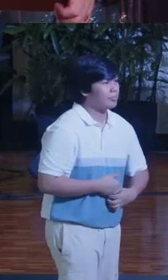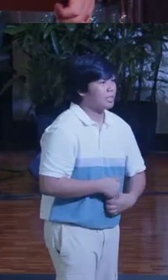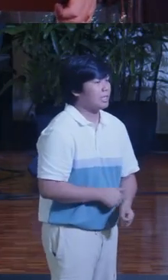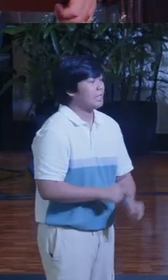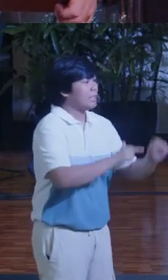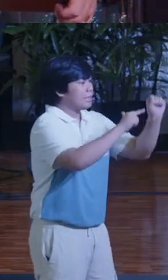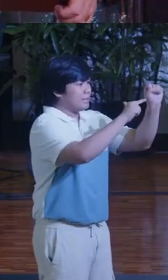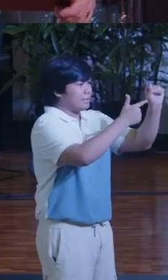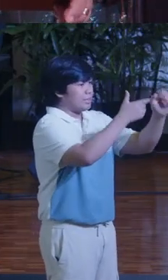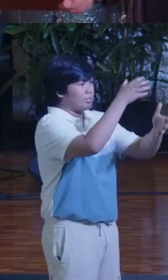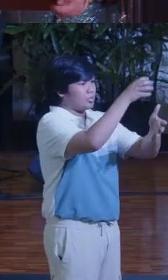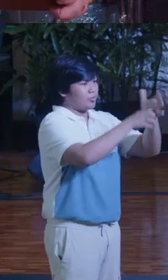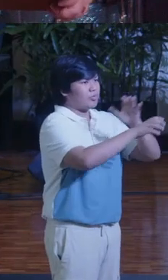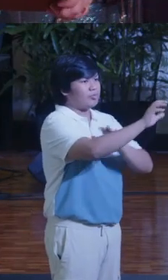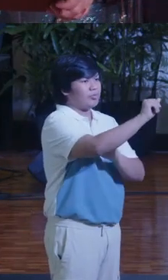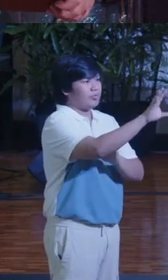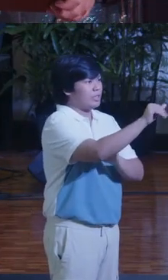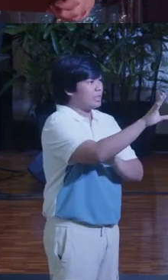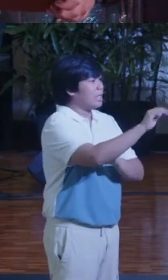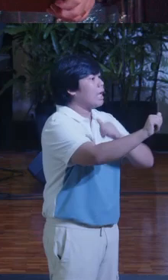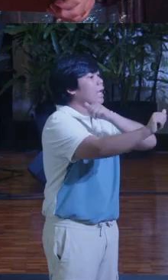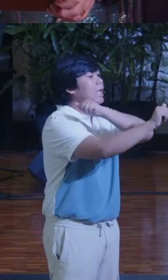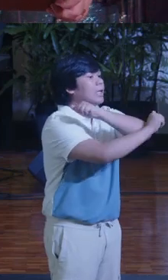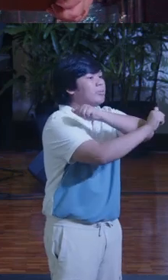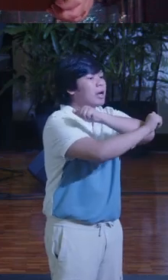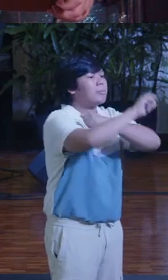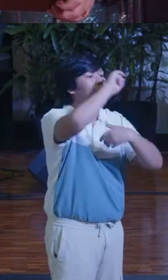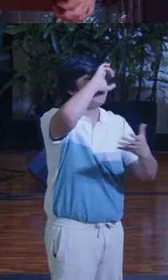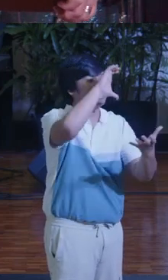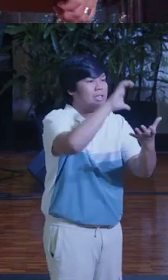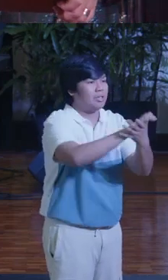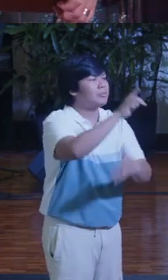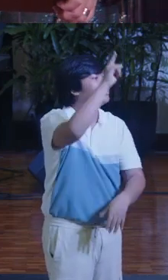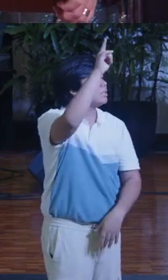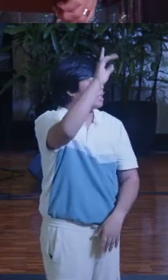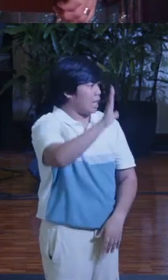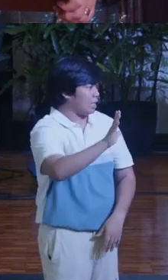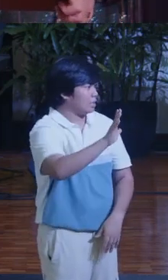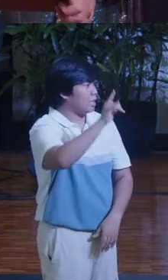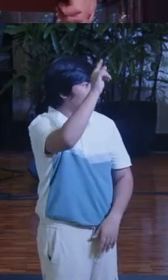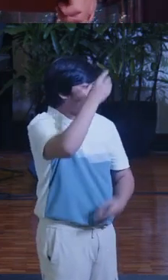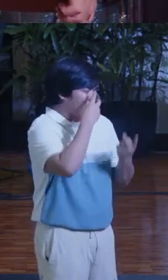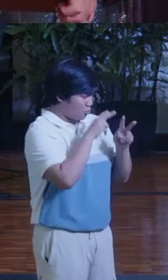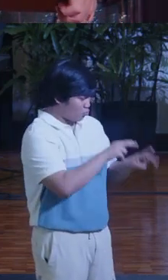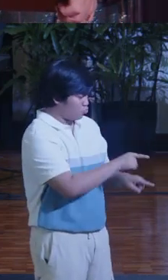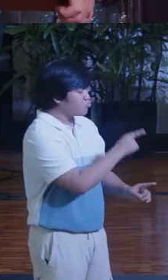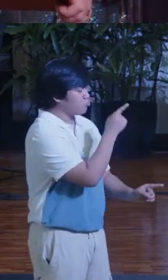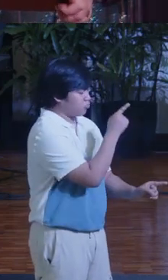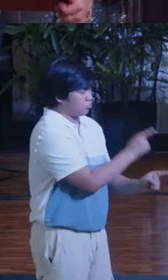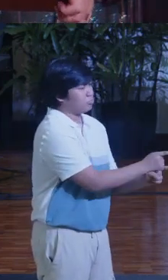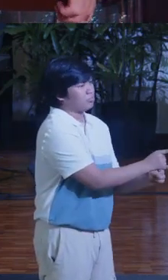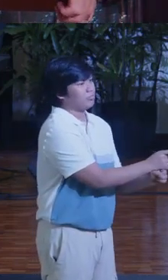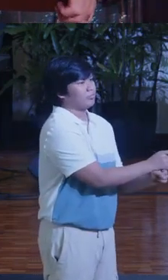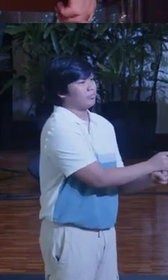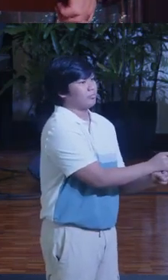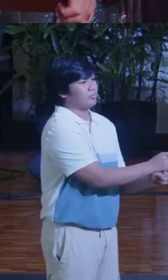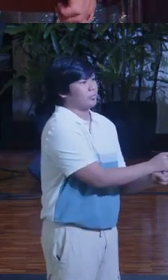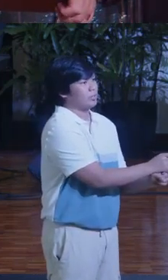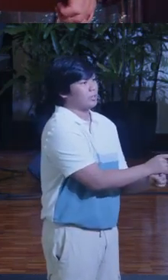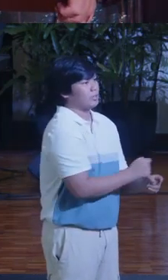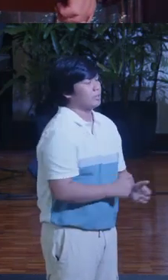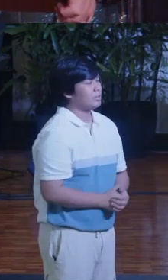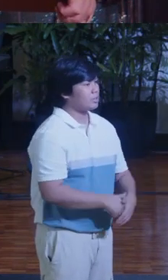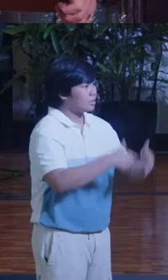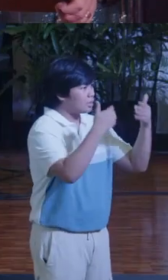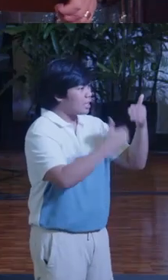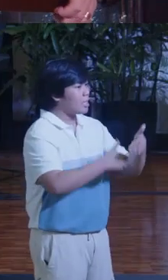Genesis 15:6, Abraham believed God and it was counted to him as righteousness. Sabi niya sa Galatians